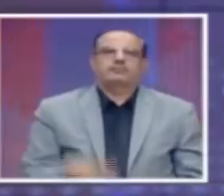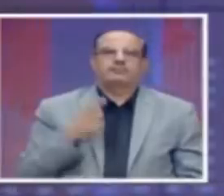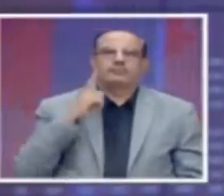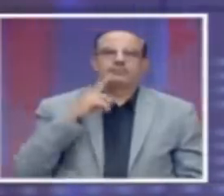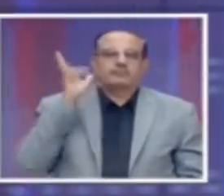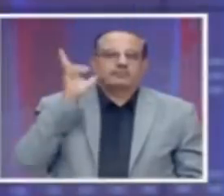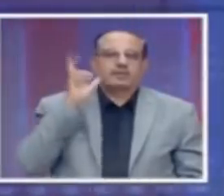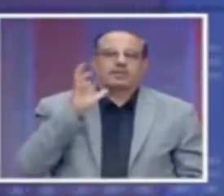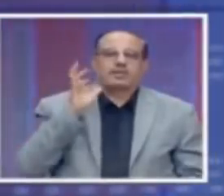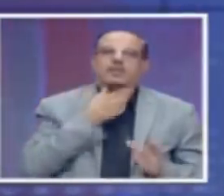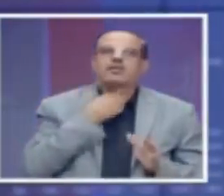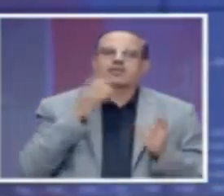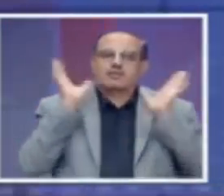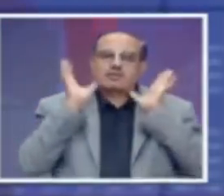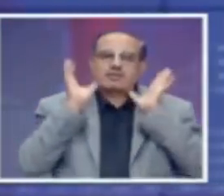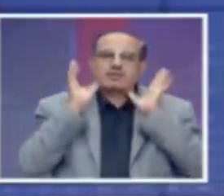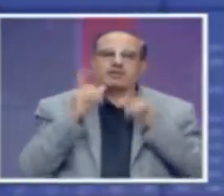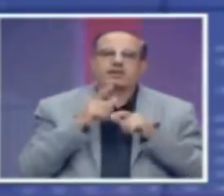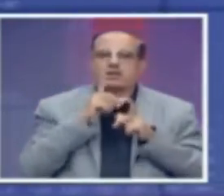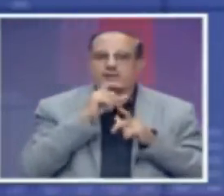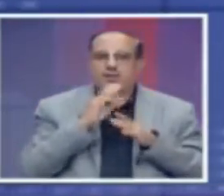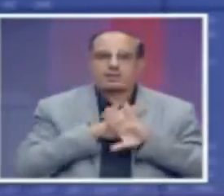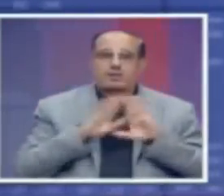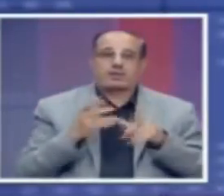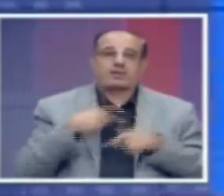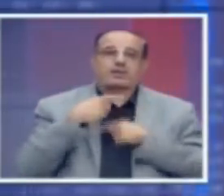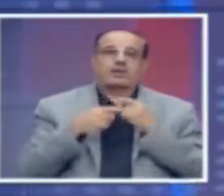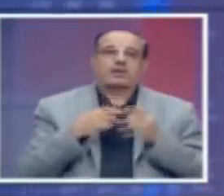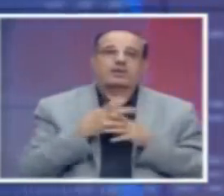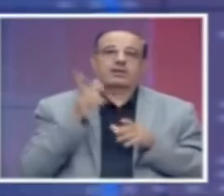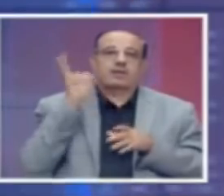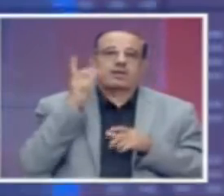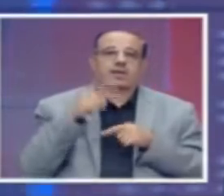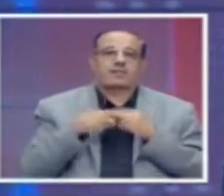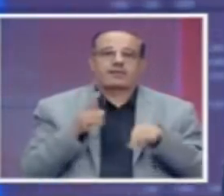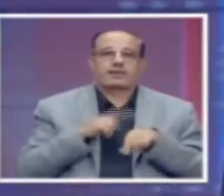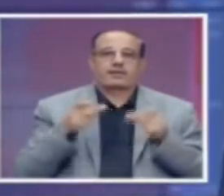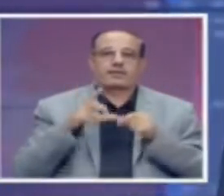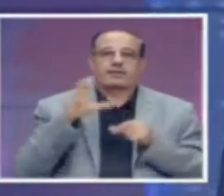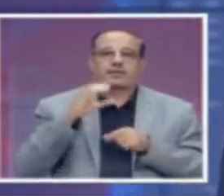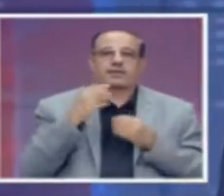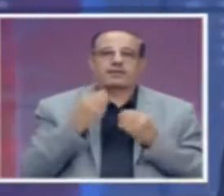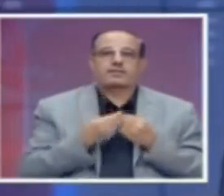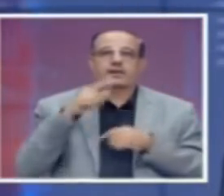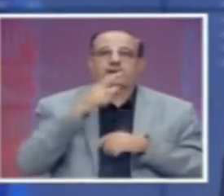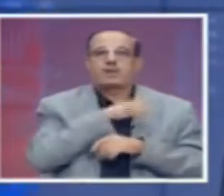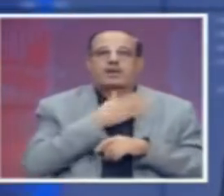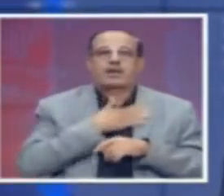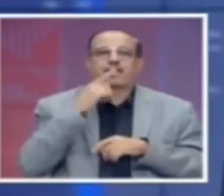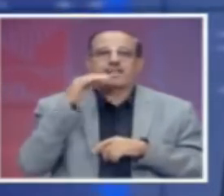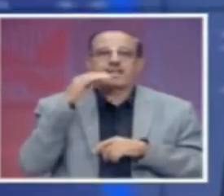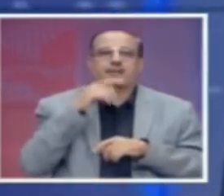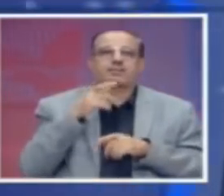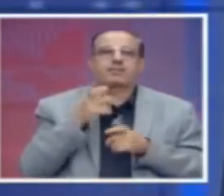رفع أذان المغرب حسب التوقيت المحلي لمدينة القاهرة، ونواصل معكم النشرة الإخبارية. اجتمع الرئيس عبد الفتاح السيسي مع اللواء